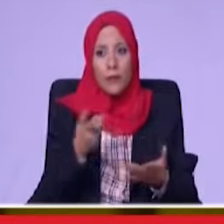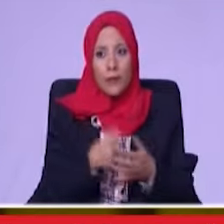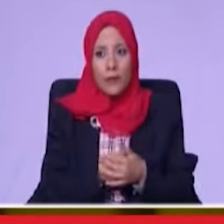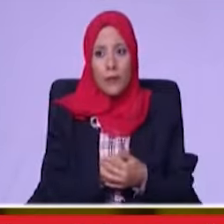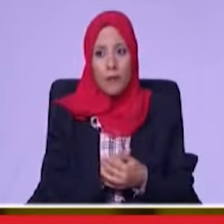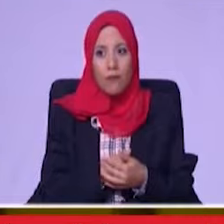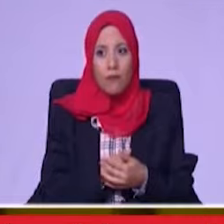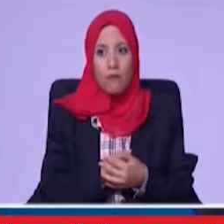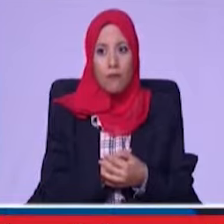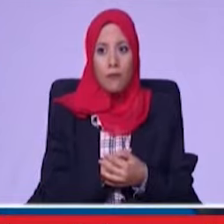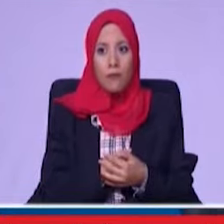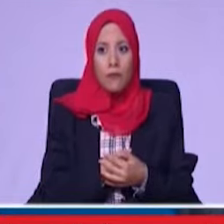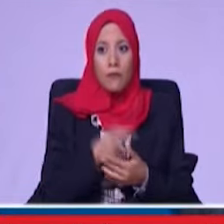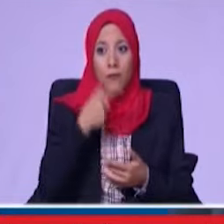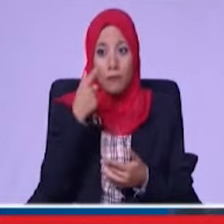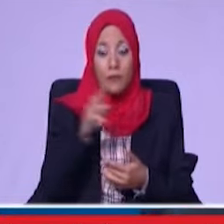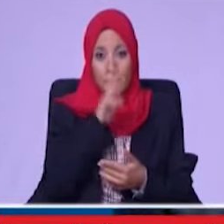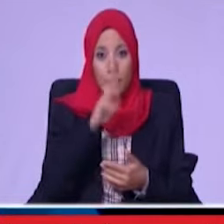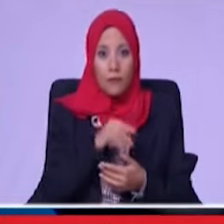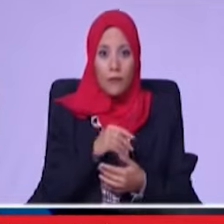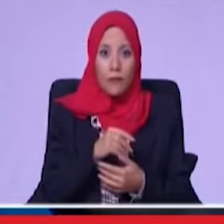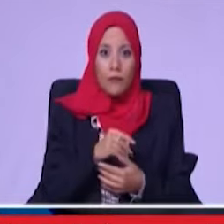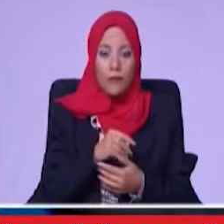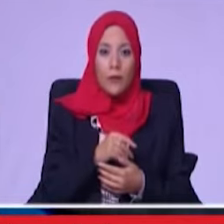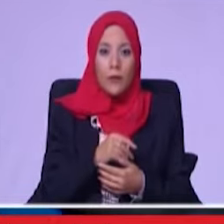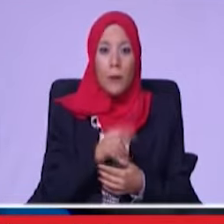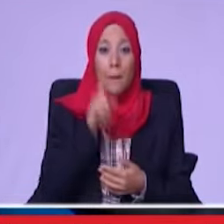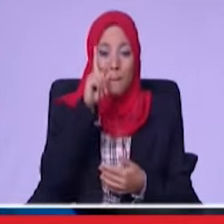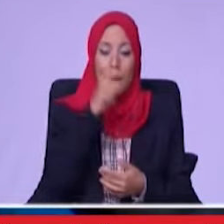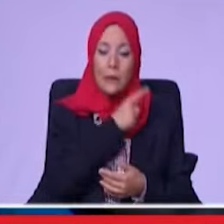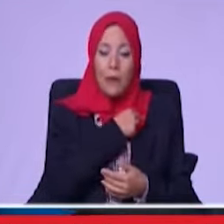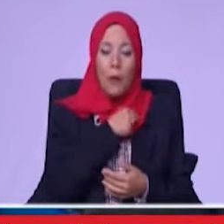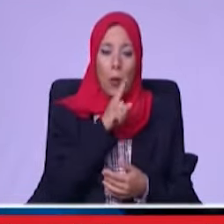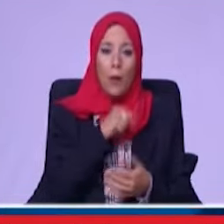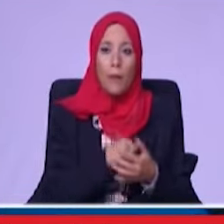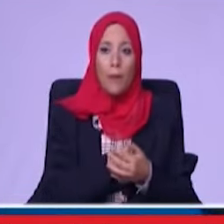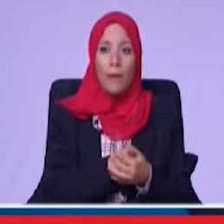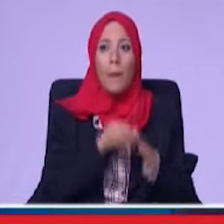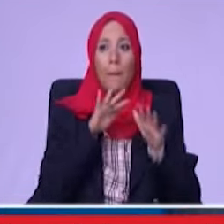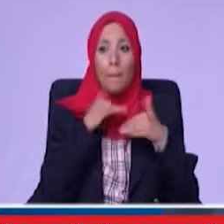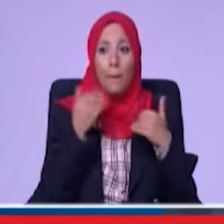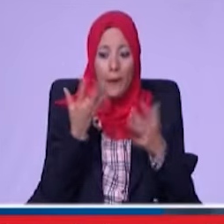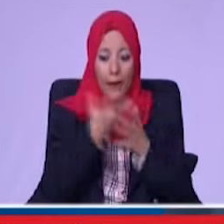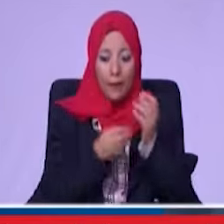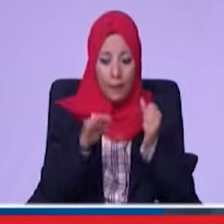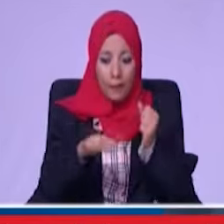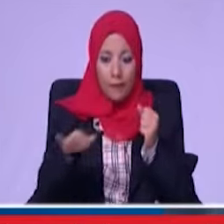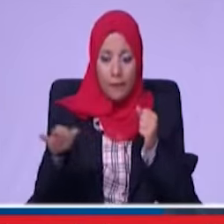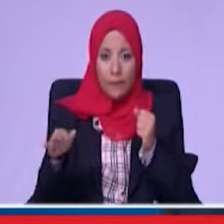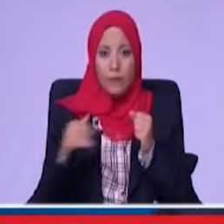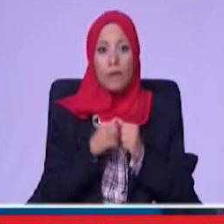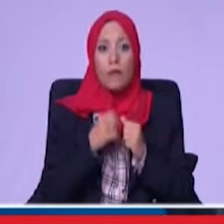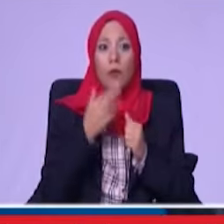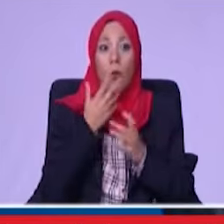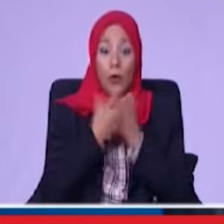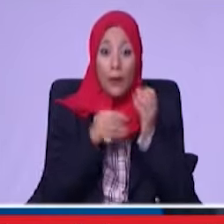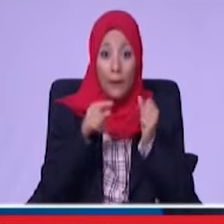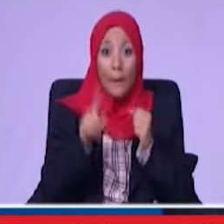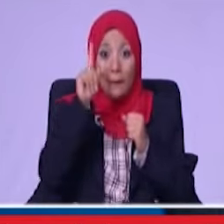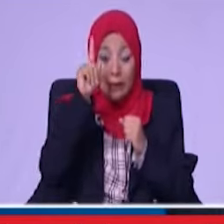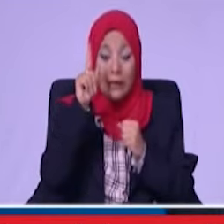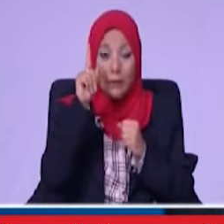الله. ولا انت سعادتك لو حد بسم الله الرحمن الرحيم مات له ابن قبل كده، الابن ده بإذن